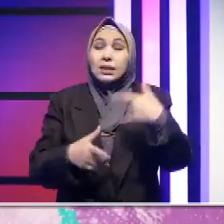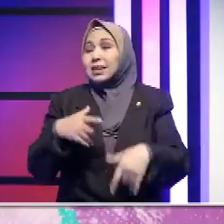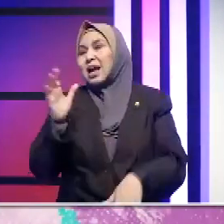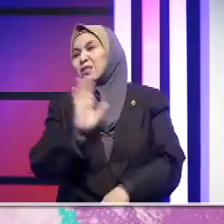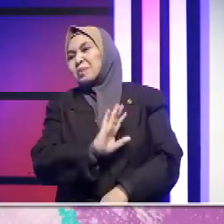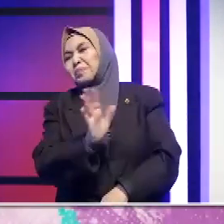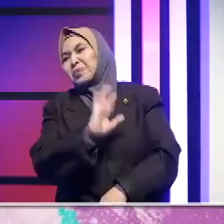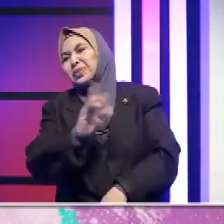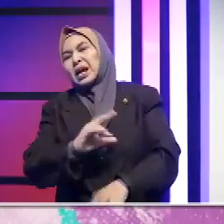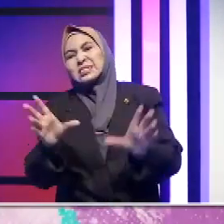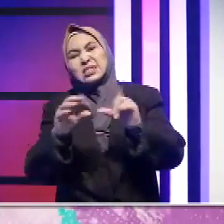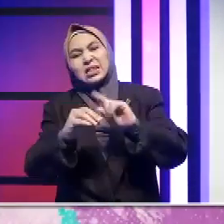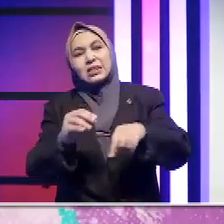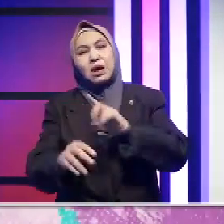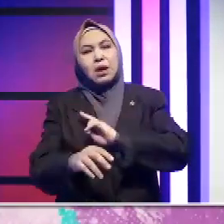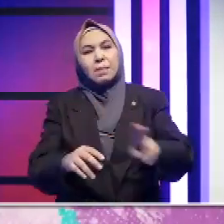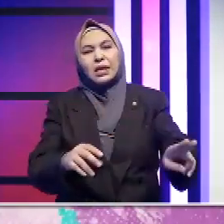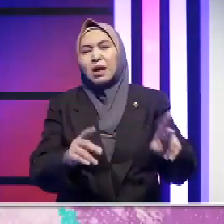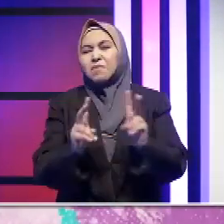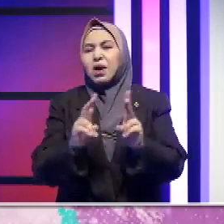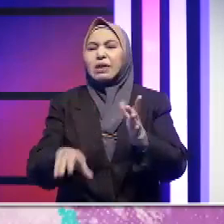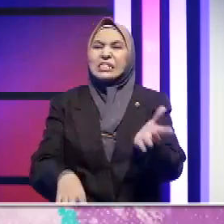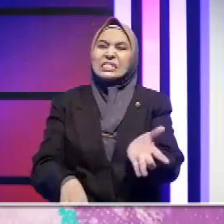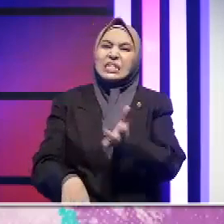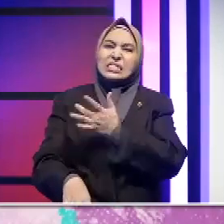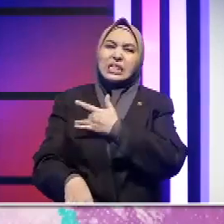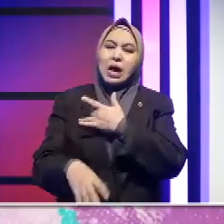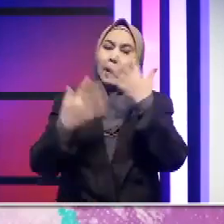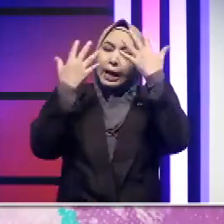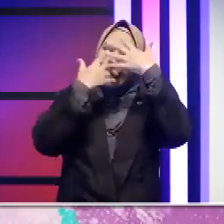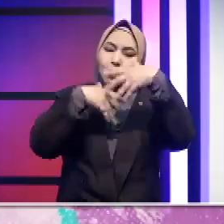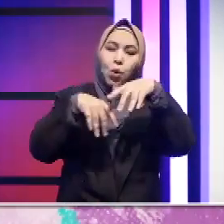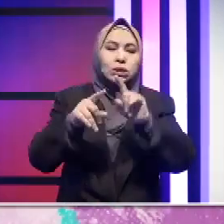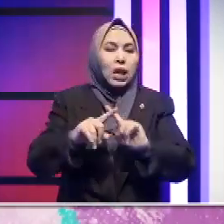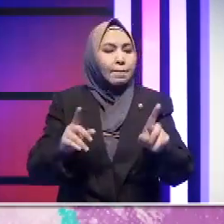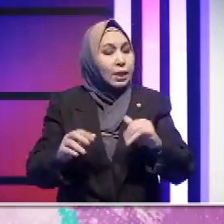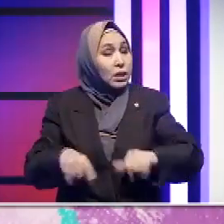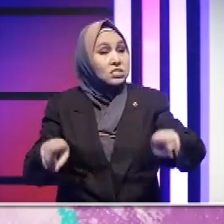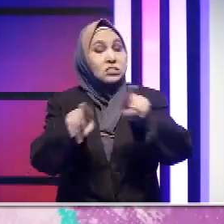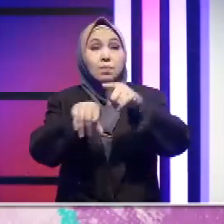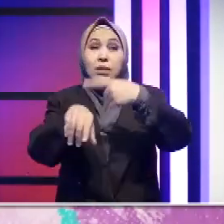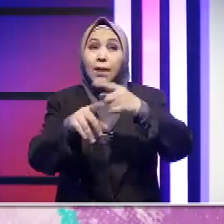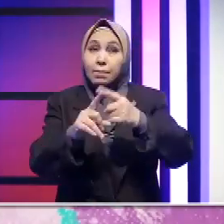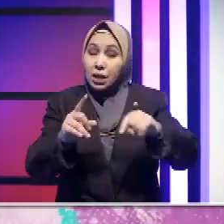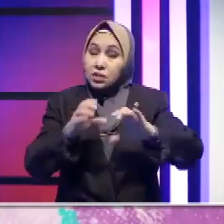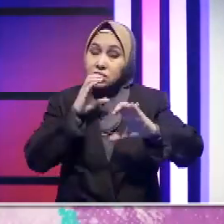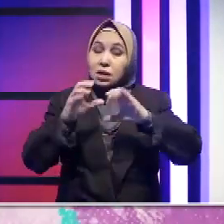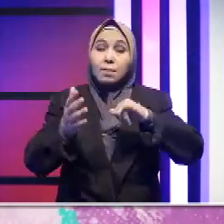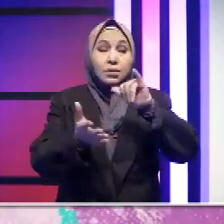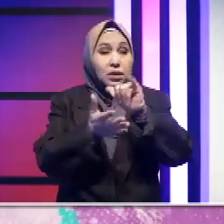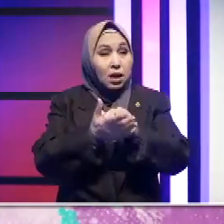tentang agama keledai adalah satu topik yang sensitif tabu ini Jepen tetapi dalam mesin sambel gile cukup